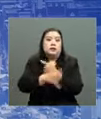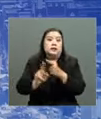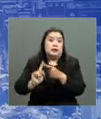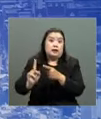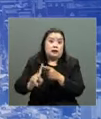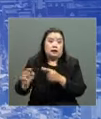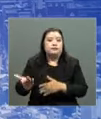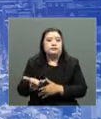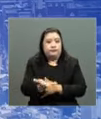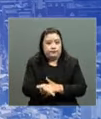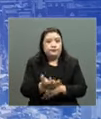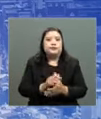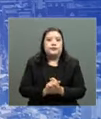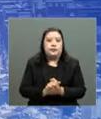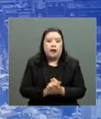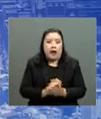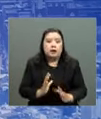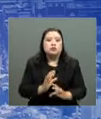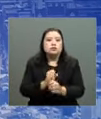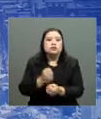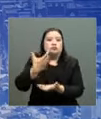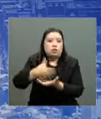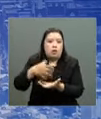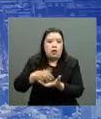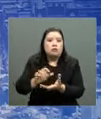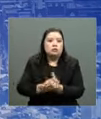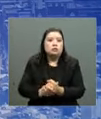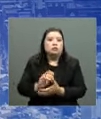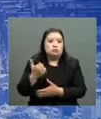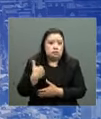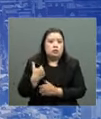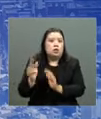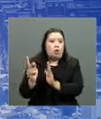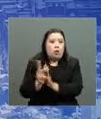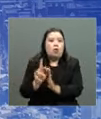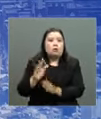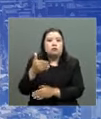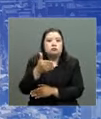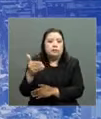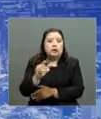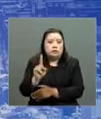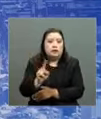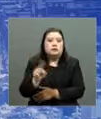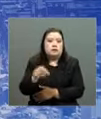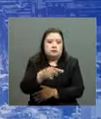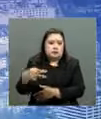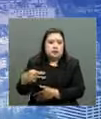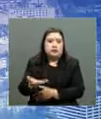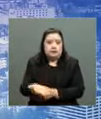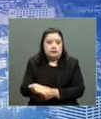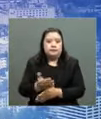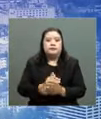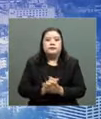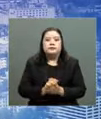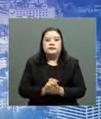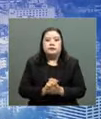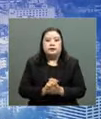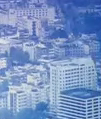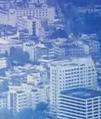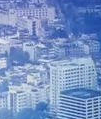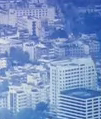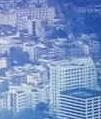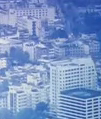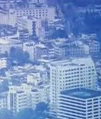านณัฐพนุนพคุณนะคะสรุปการแถลงข่าวและมาตรการต่างๆเป็นภาคภาษาอังกฤษเชิญค่ะ